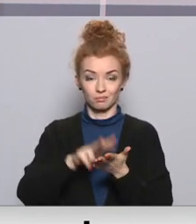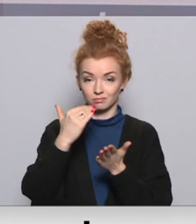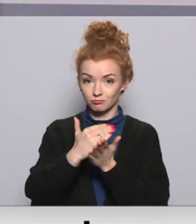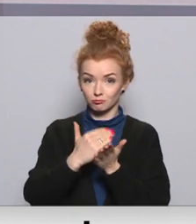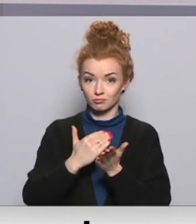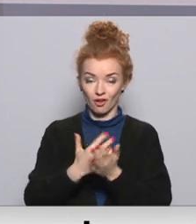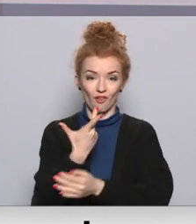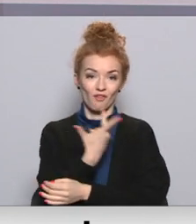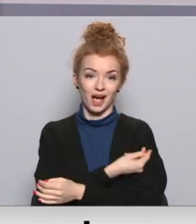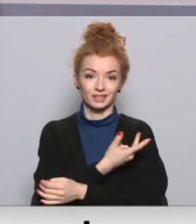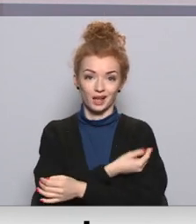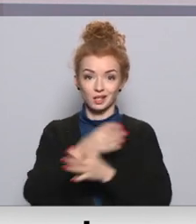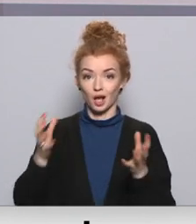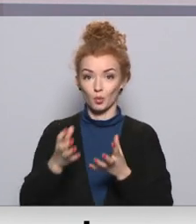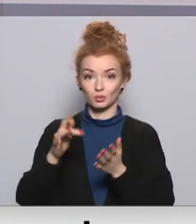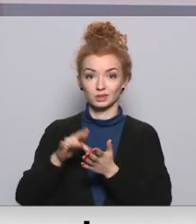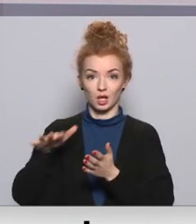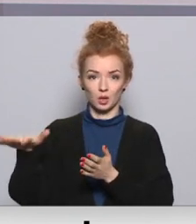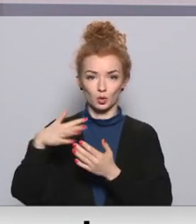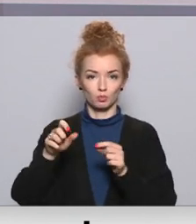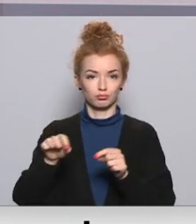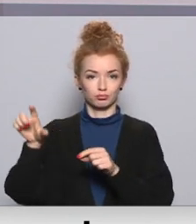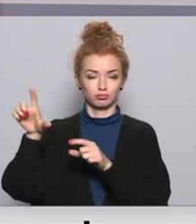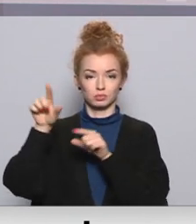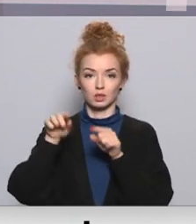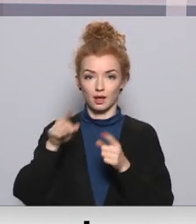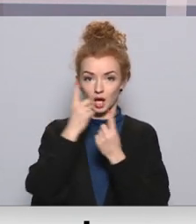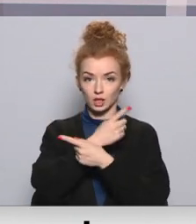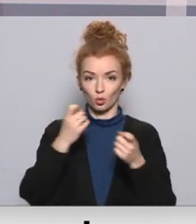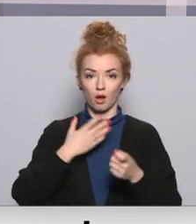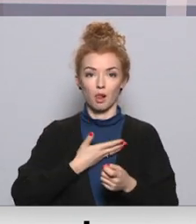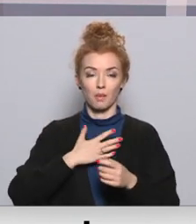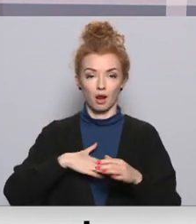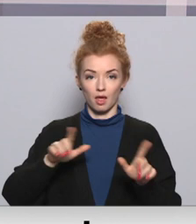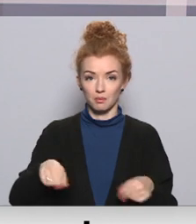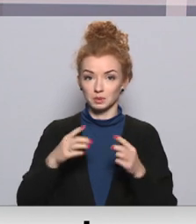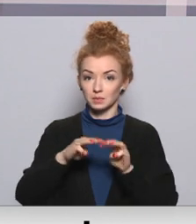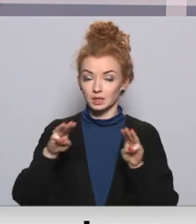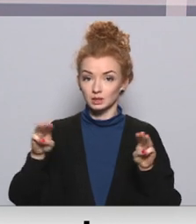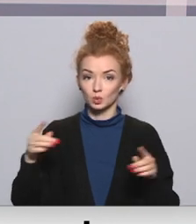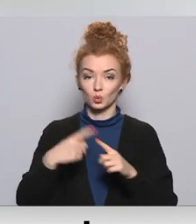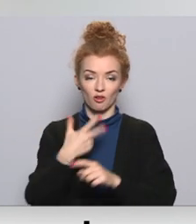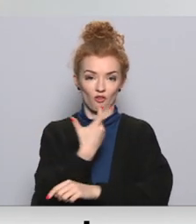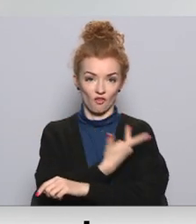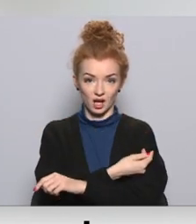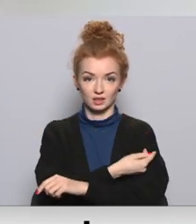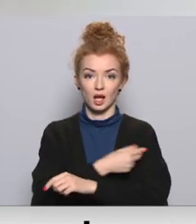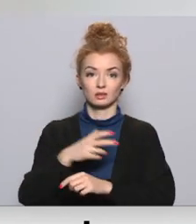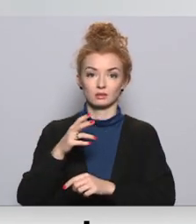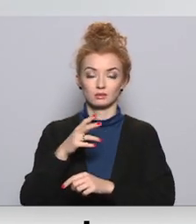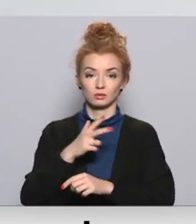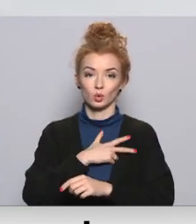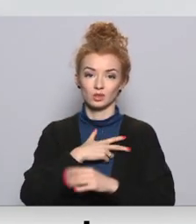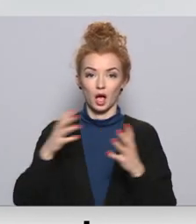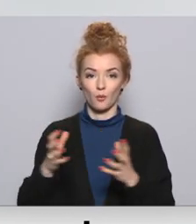vakcinācijas aptvere aprūpes centros palielinājusies, norāda Labklājības ministrijā. Vakcinācijas aptvere valsts sociālās aprūpes